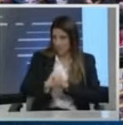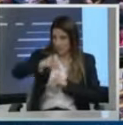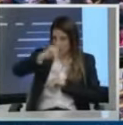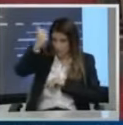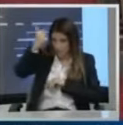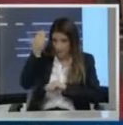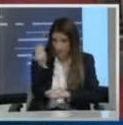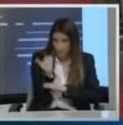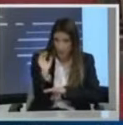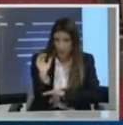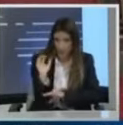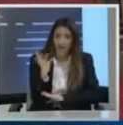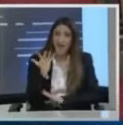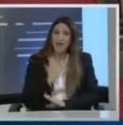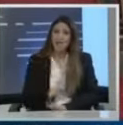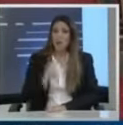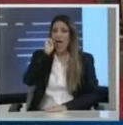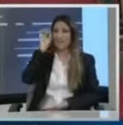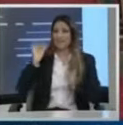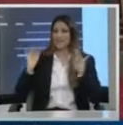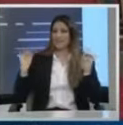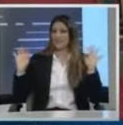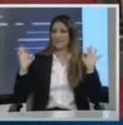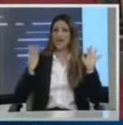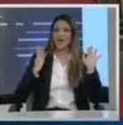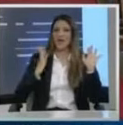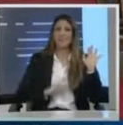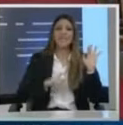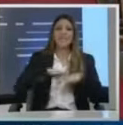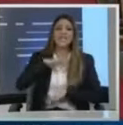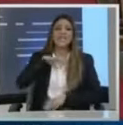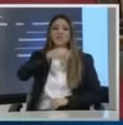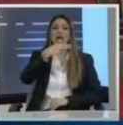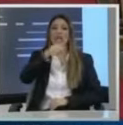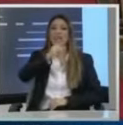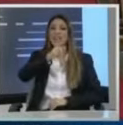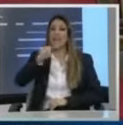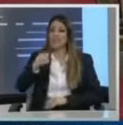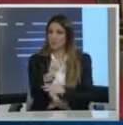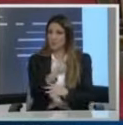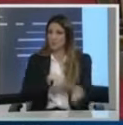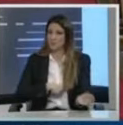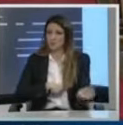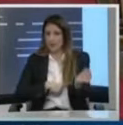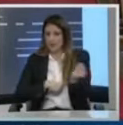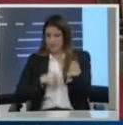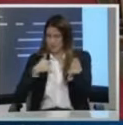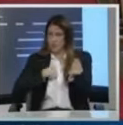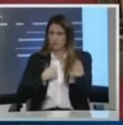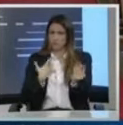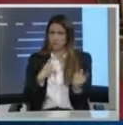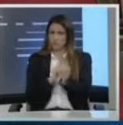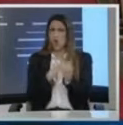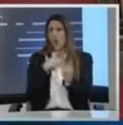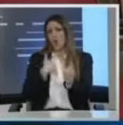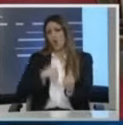σας πω, δεν θέλω να σας επιφυλάξω εκπλήξη. Μπορώ να την κάνω και μετά την ψηφοφορία. Ο κύριος Αθανασίου προσεκόμισε εδώ, σε μένα, ως